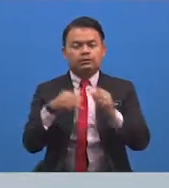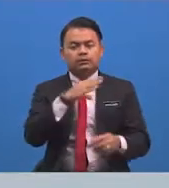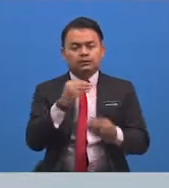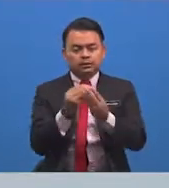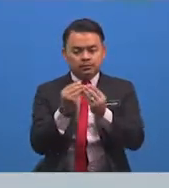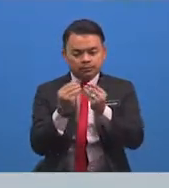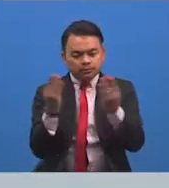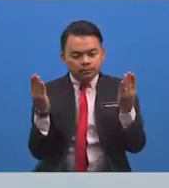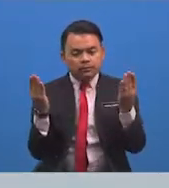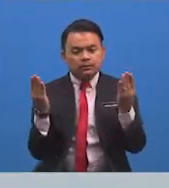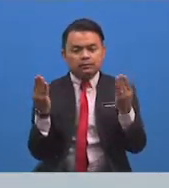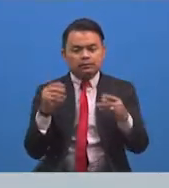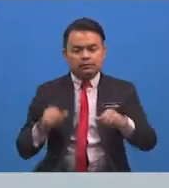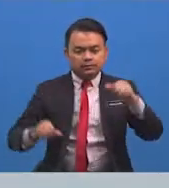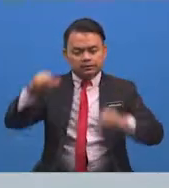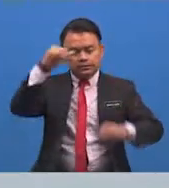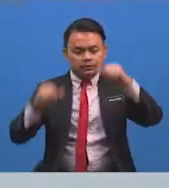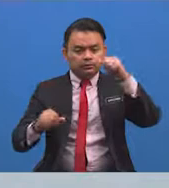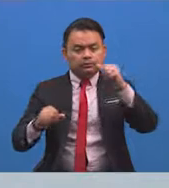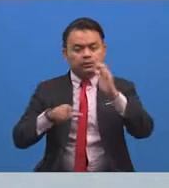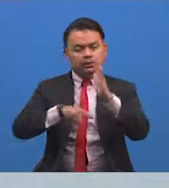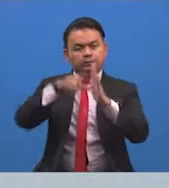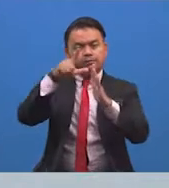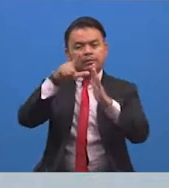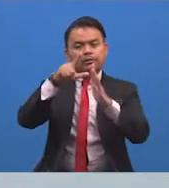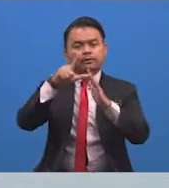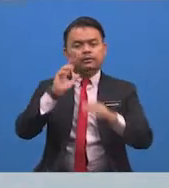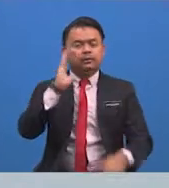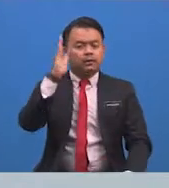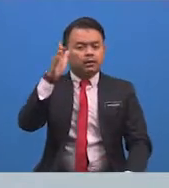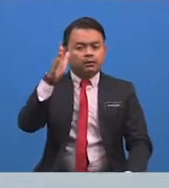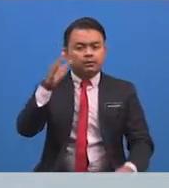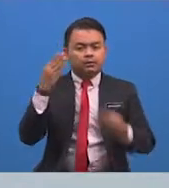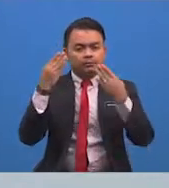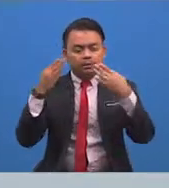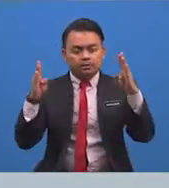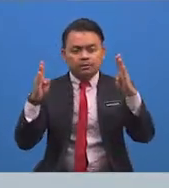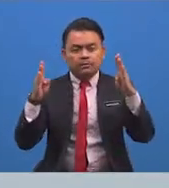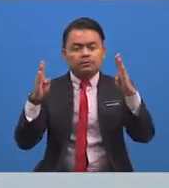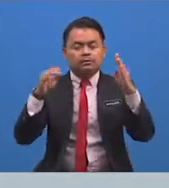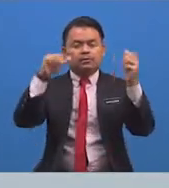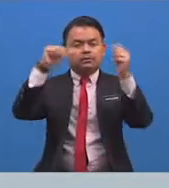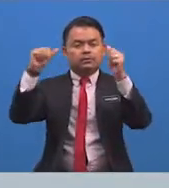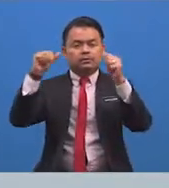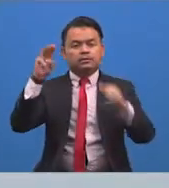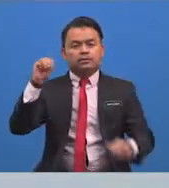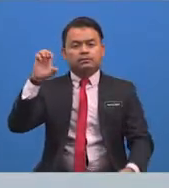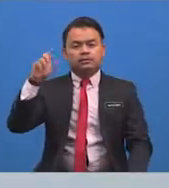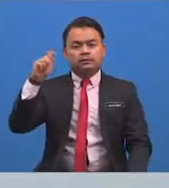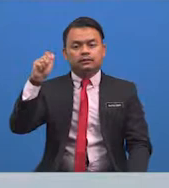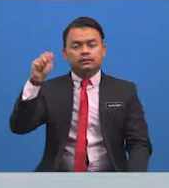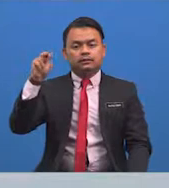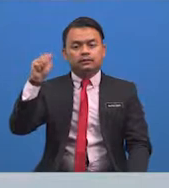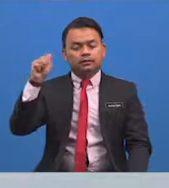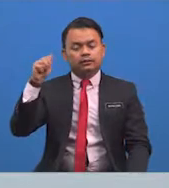berlebihan akan membebaskan gas-gas seperti metana dan